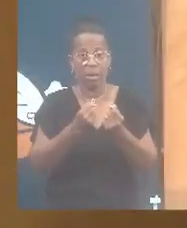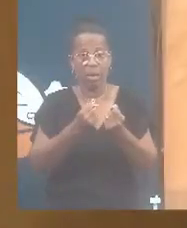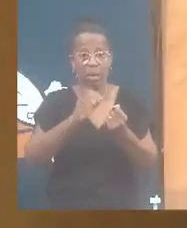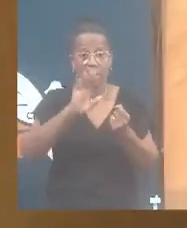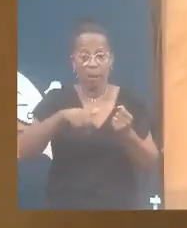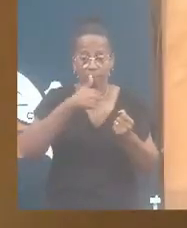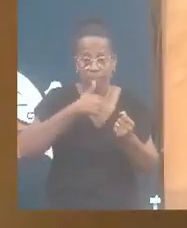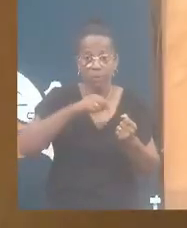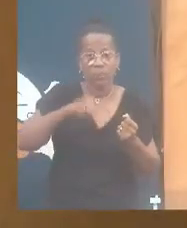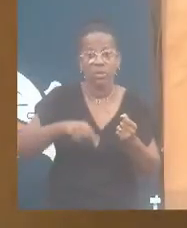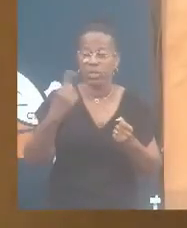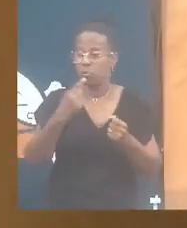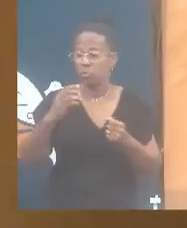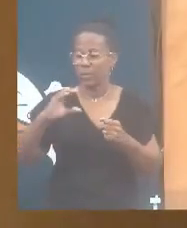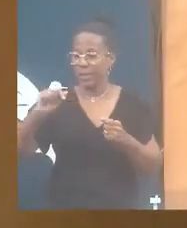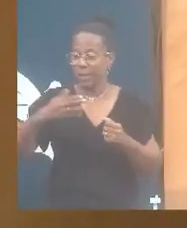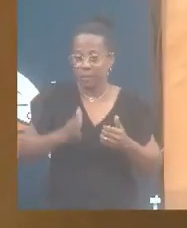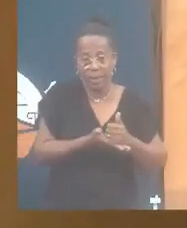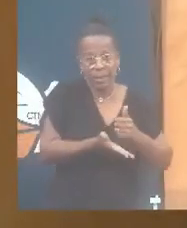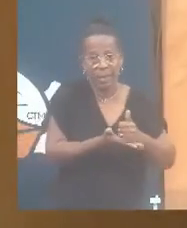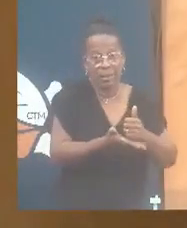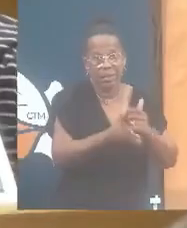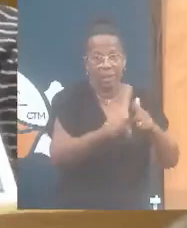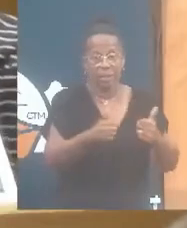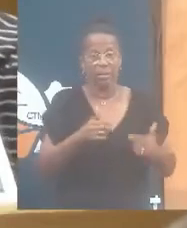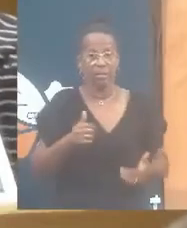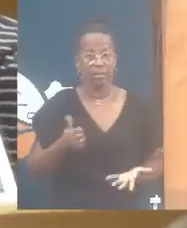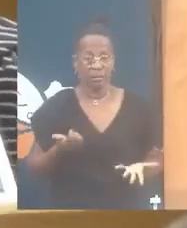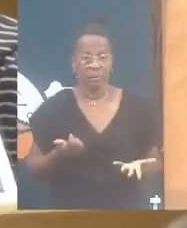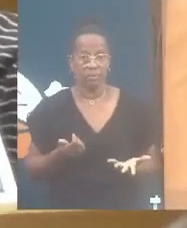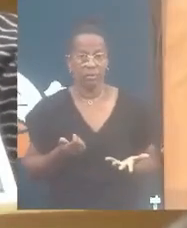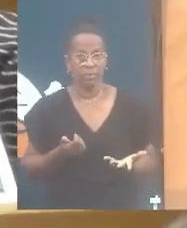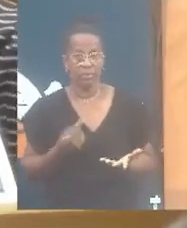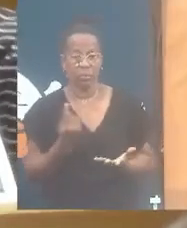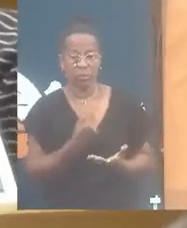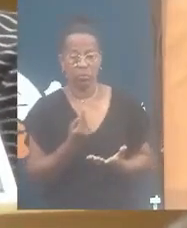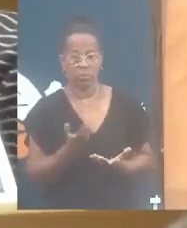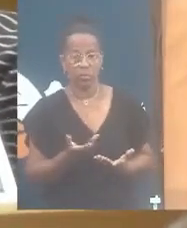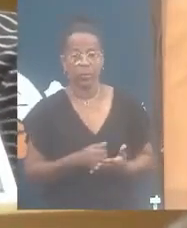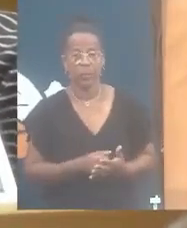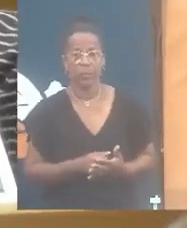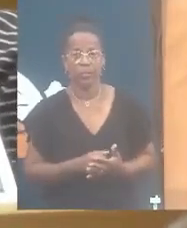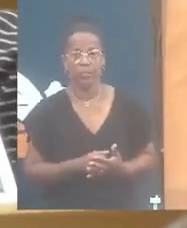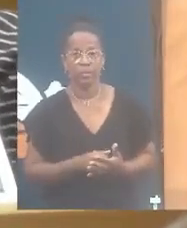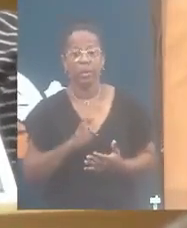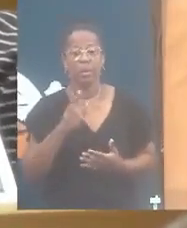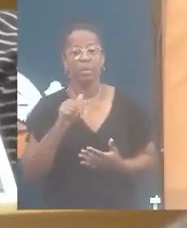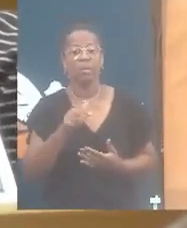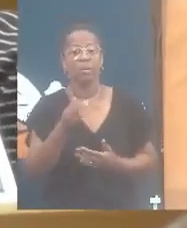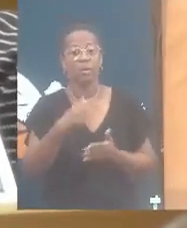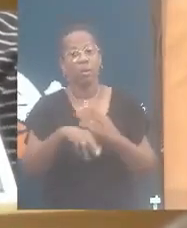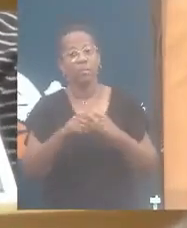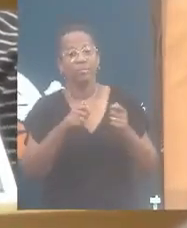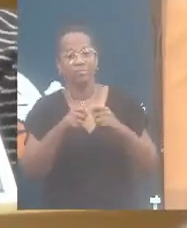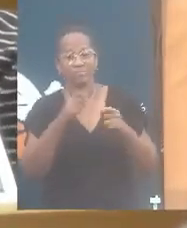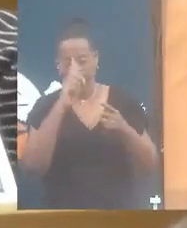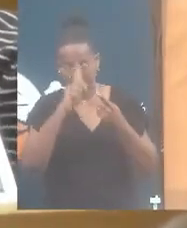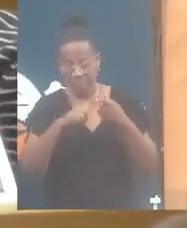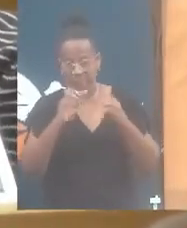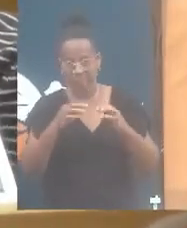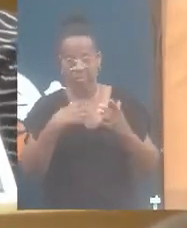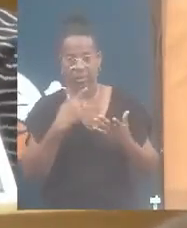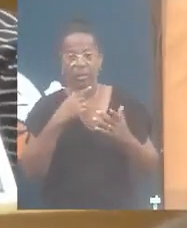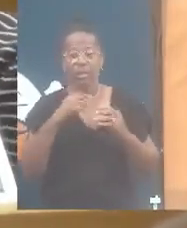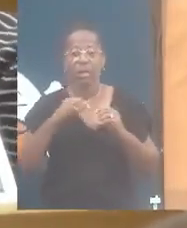CTM, qui n'arrive même pas à la CTM mais on reviendra là-dessus tout à l'heure, un autre point de l'ordre du jour,